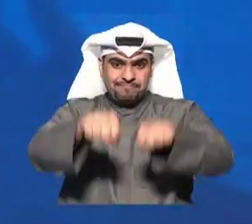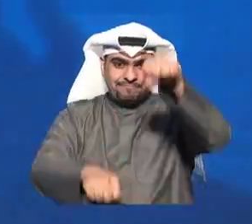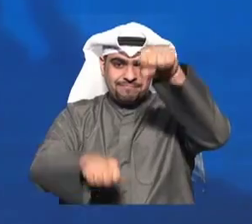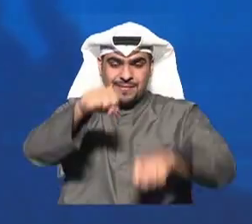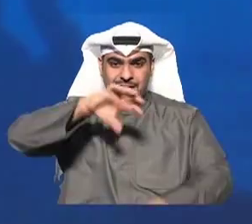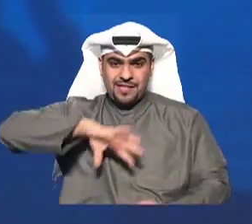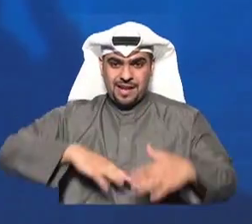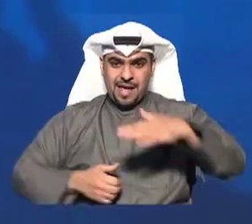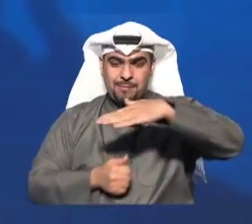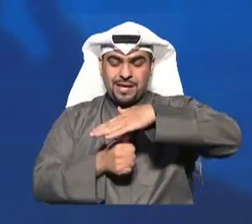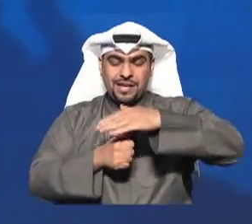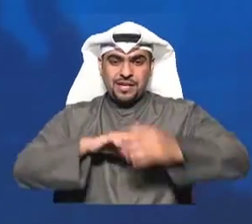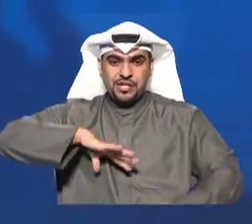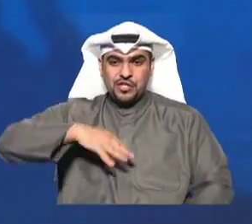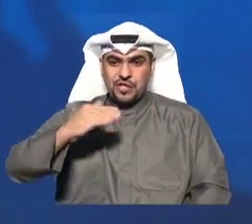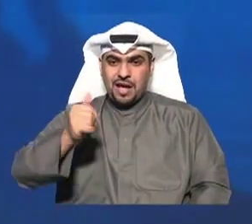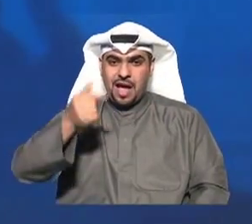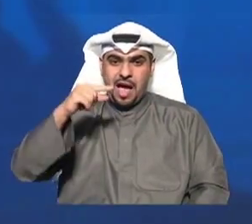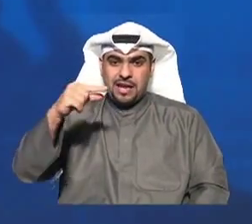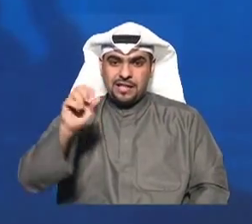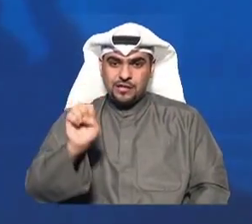خالد العبد الله الصباح الناصر الصباح.